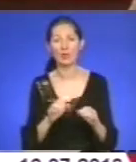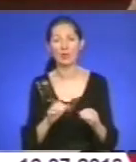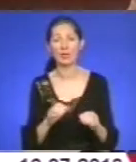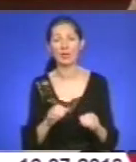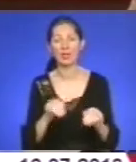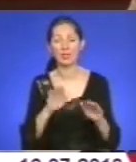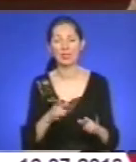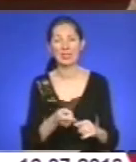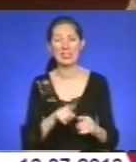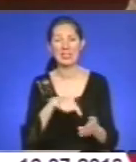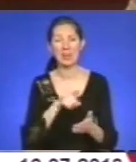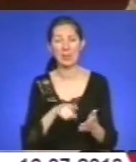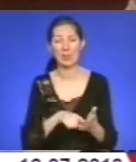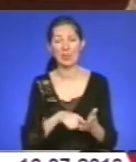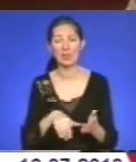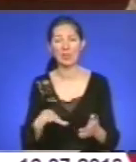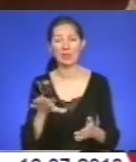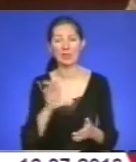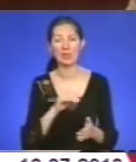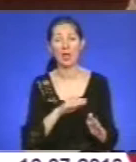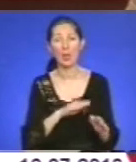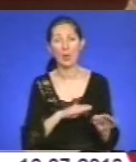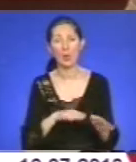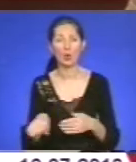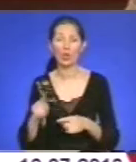цих питань. Все рівно не пройшло швидко.